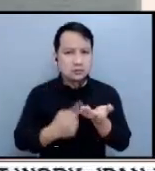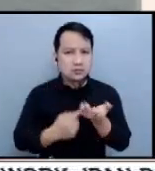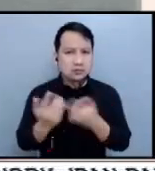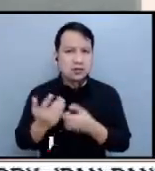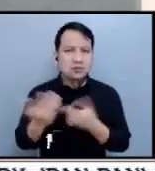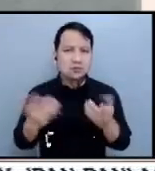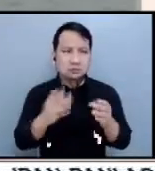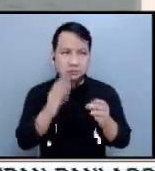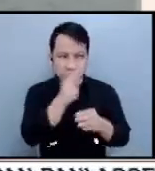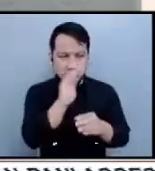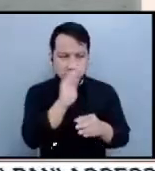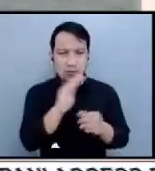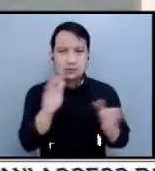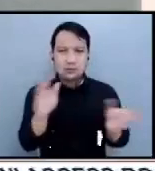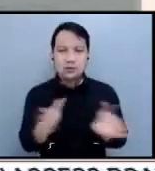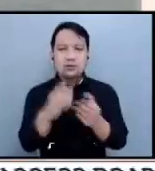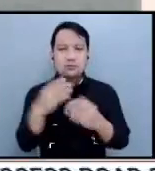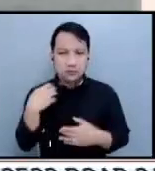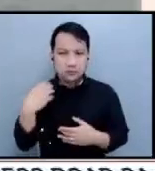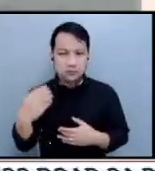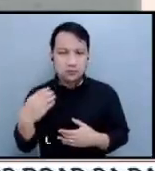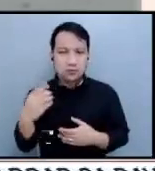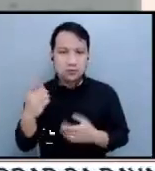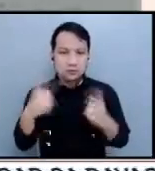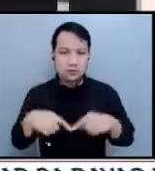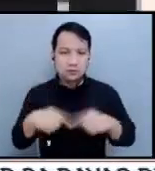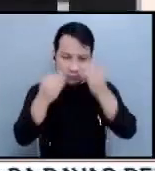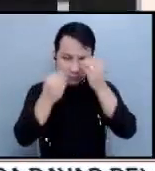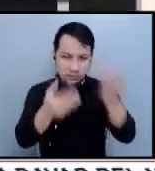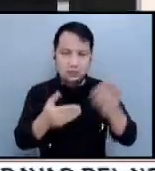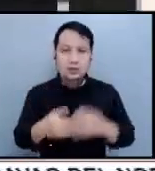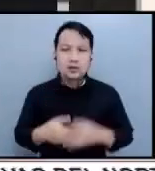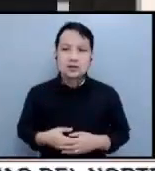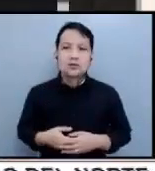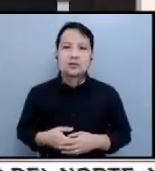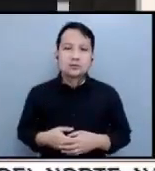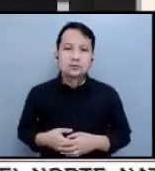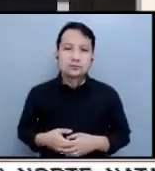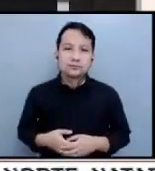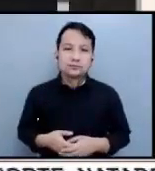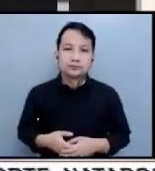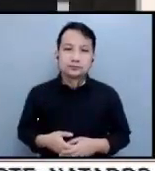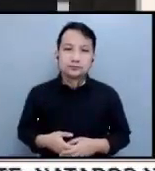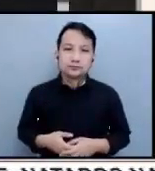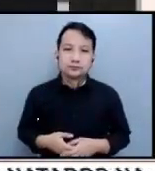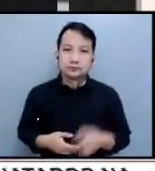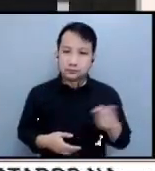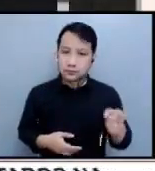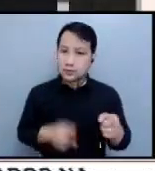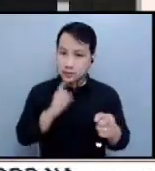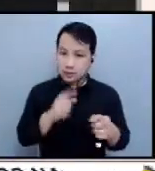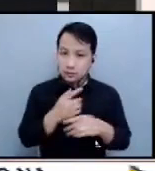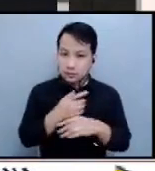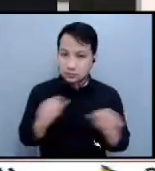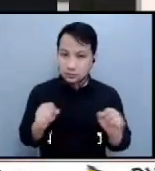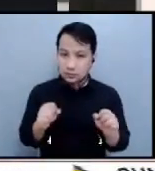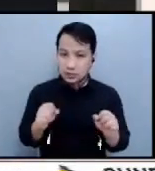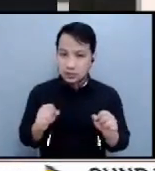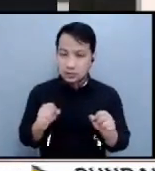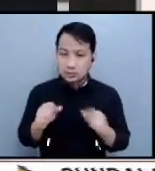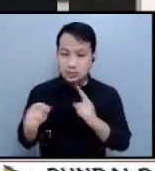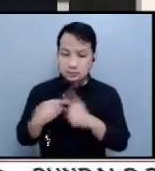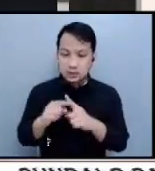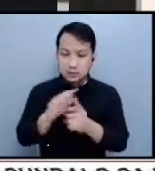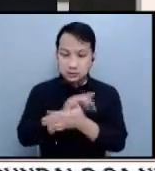kausapin at kumbinsihin ng mga employers tungkol dito. Okay. So, maa-assure naman po natin itong ating mga kababayan na positive sa